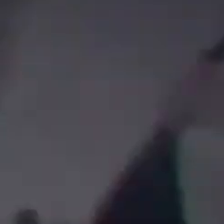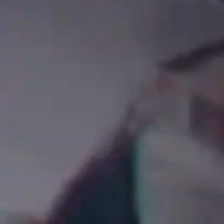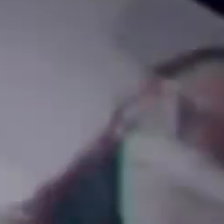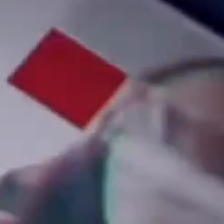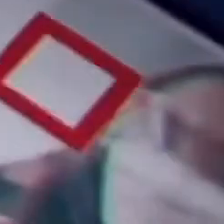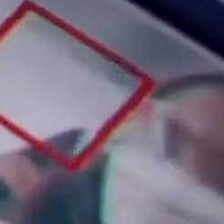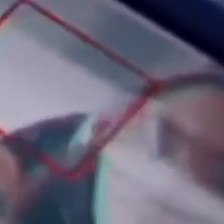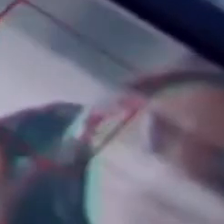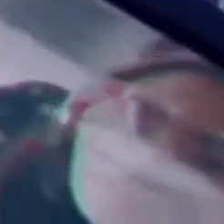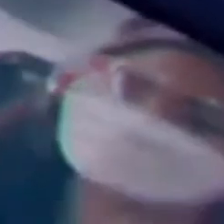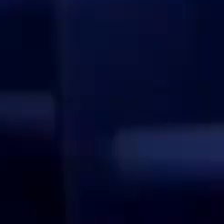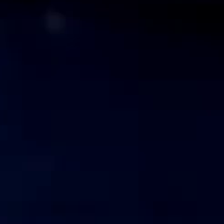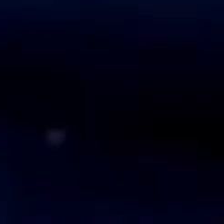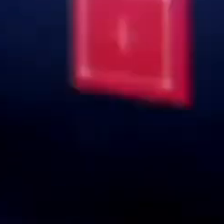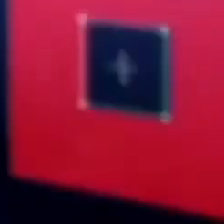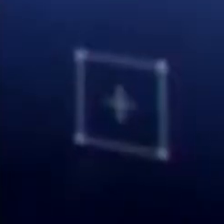hai